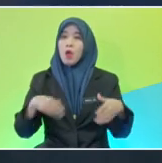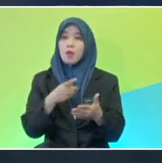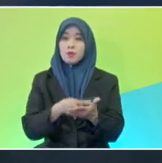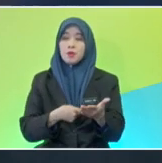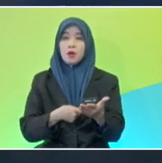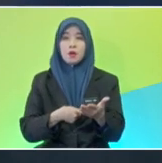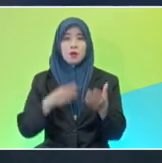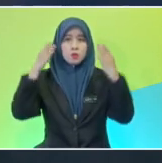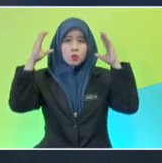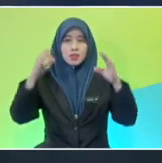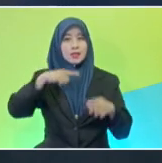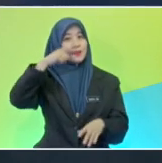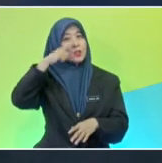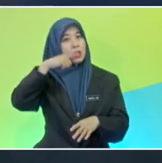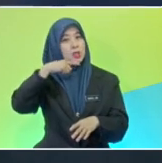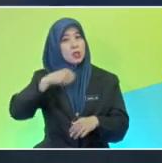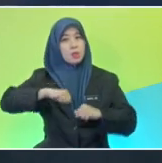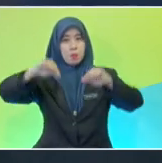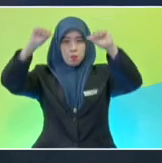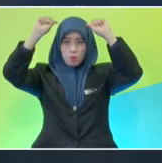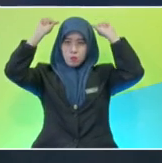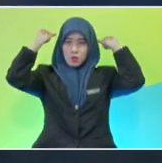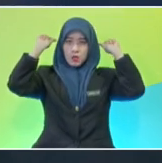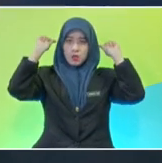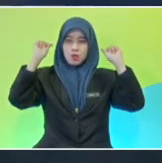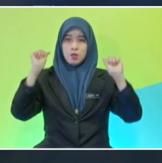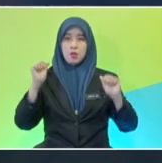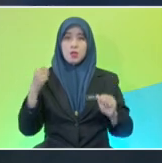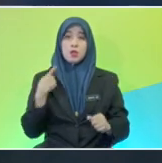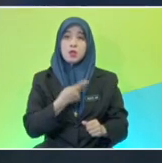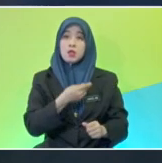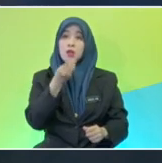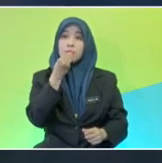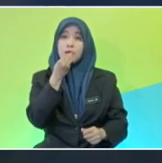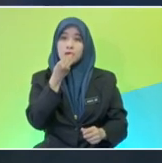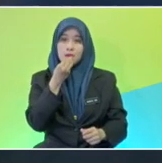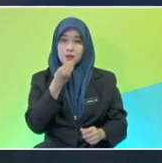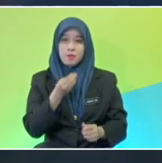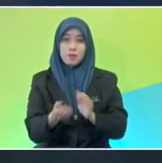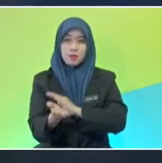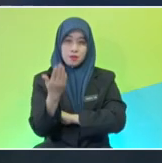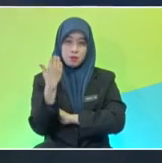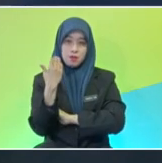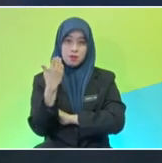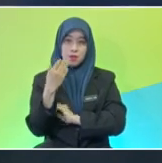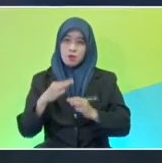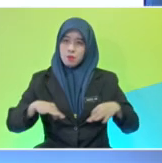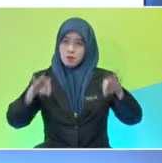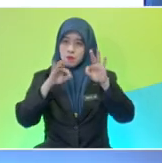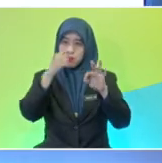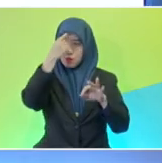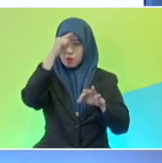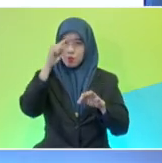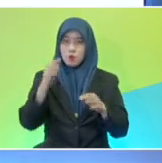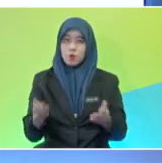gigi, mandi. Itulah Cikgu. Kemudian kita bersarapan. Bersarapan. Pentingnya untuk kita sarapan supaya